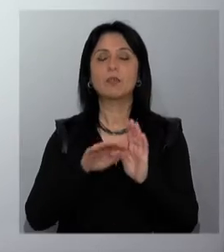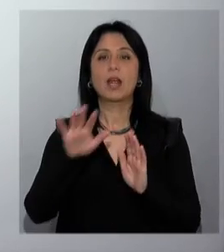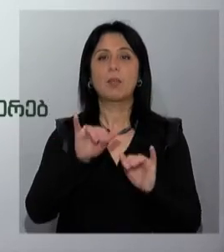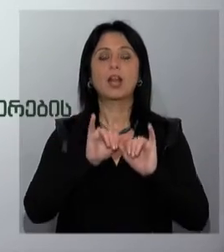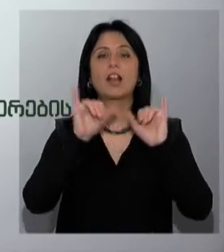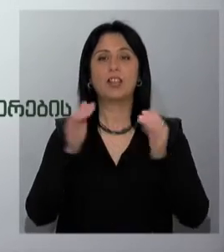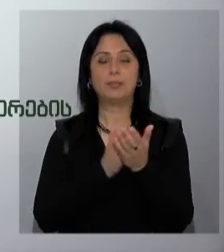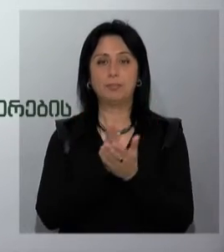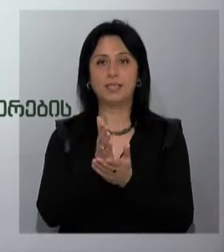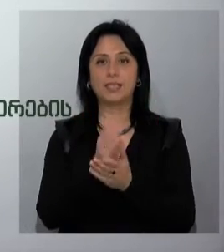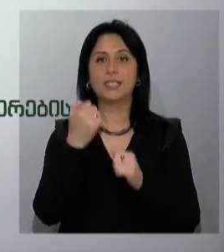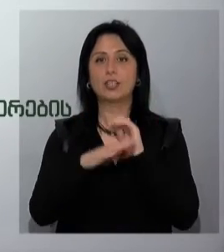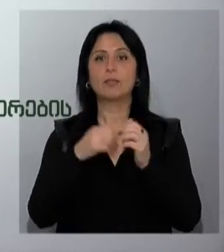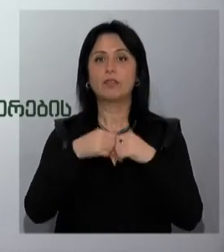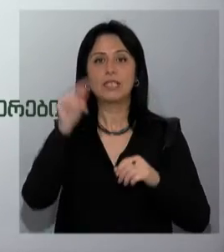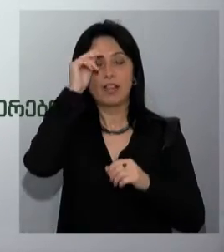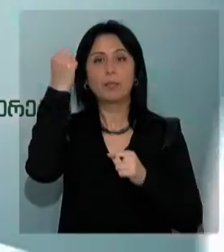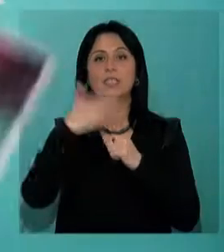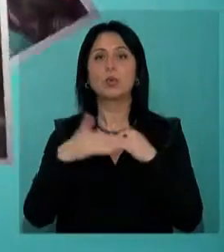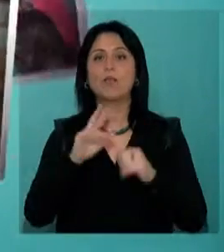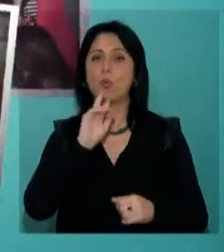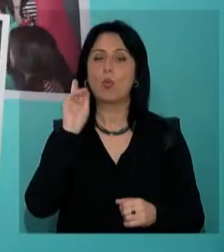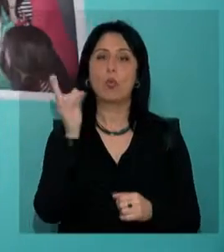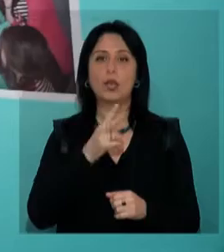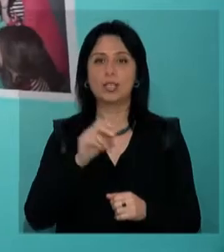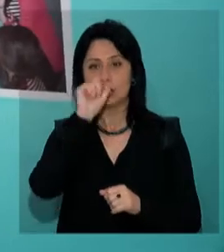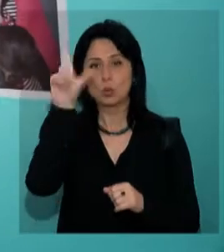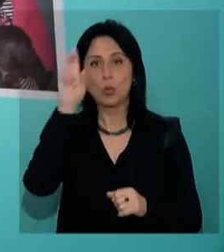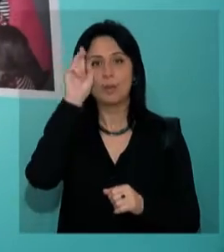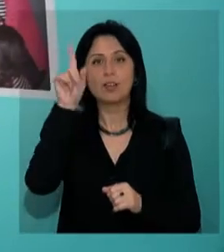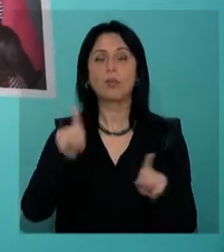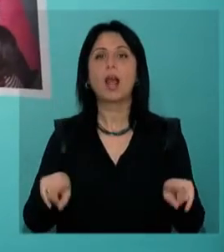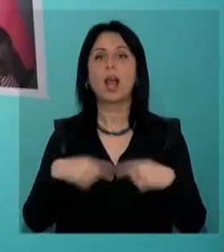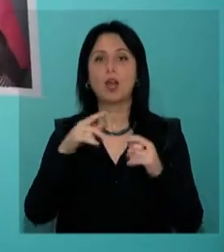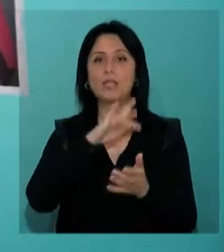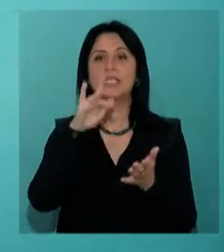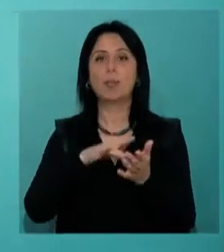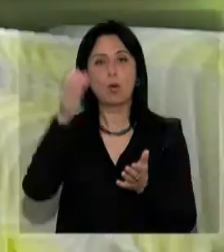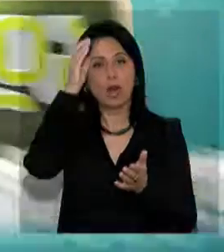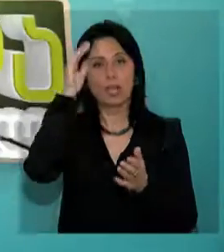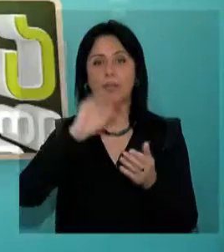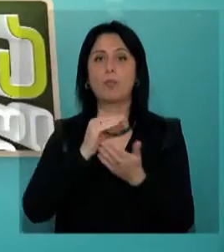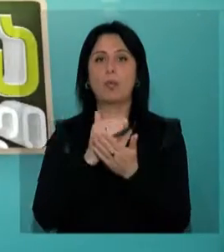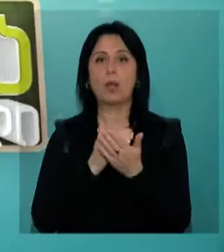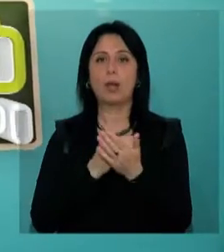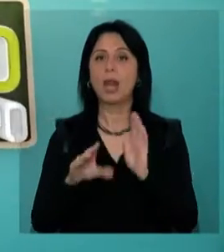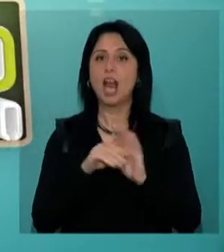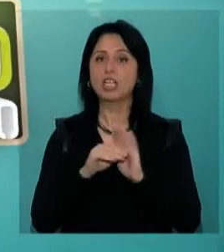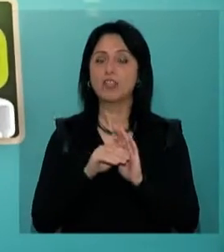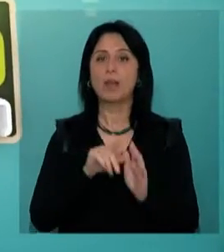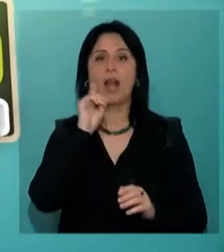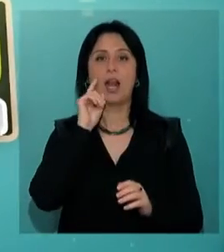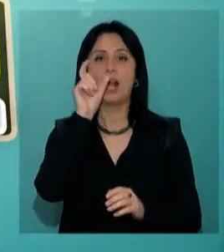Seçki ətraf mühiti inkişafının məqsədi ilə ÇESKO və Tədris Mərkəzi artıq 2-ci ildir ki, ictimai məktəblərdə seçki və gənc seçicilər üzrə vətəndaş